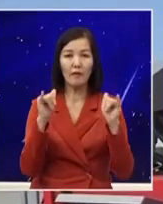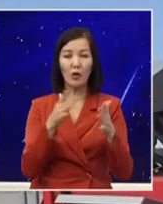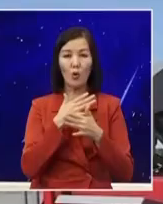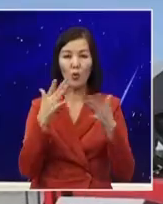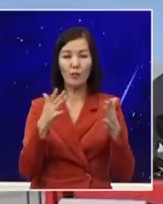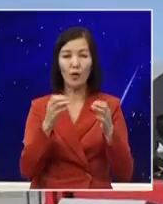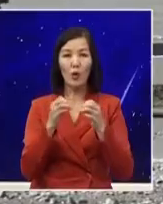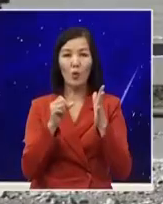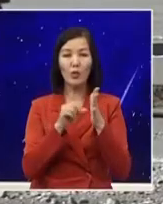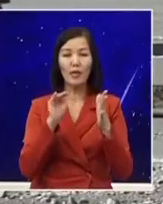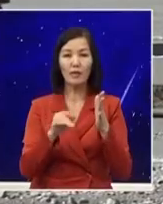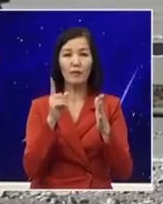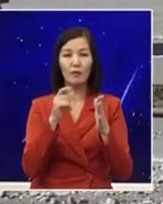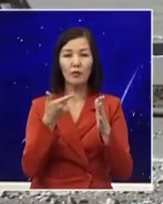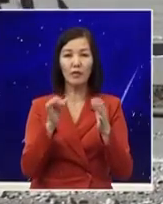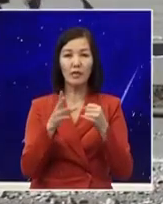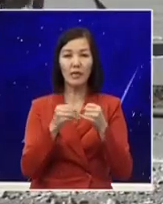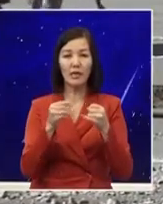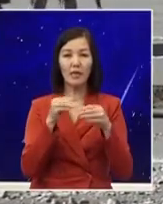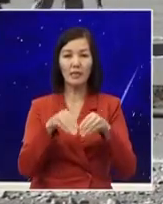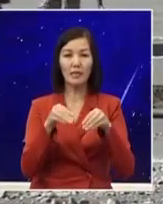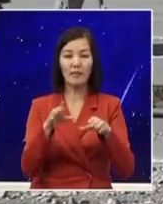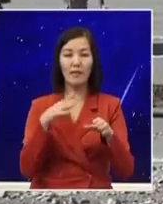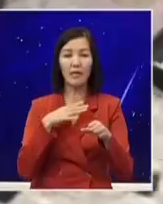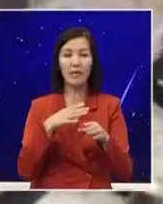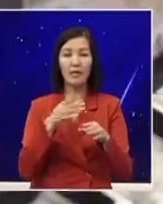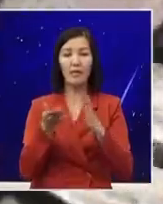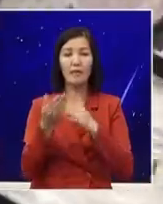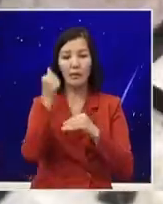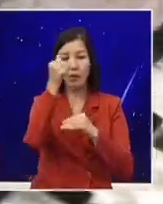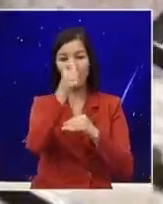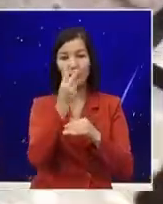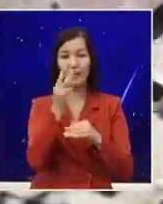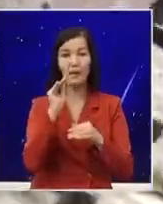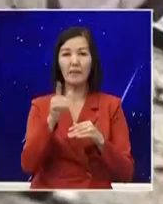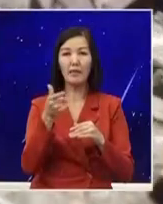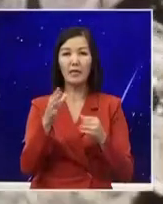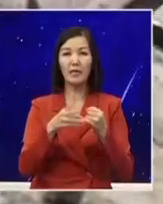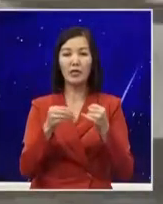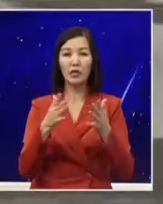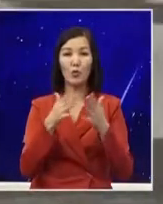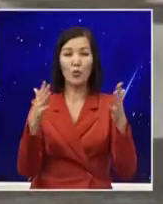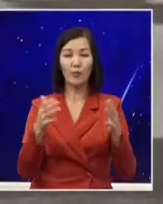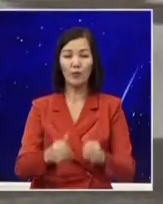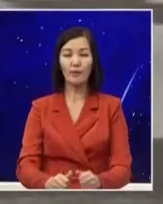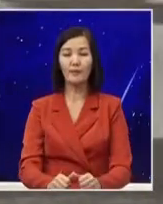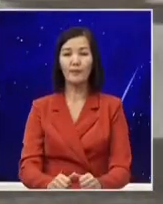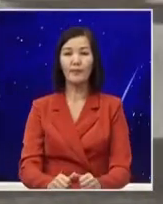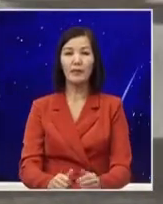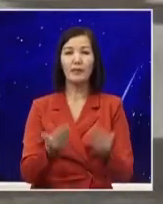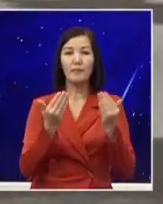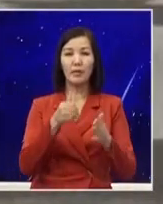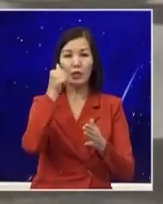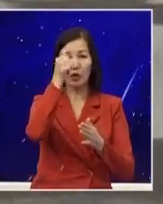бойынша 16100 гектарға тәтті түбір себілген. Бұл былтырғыдан 2000 гектарға артық. Ағымдағы жылы